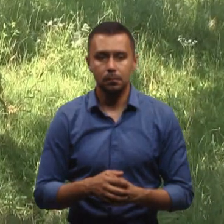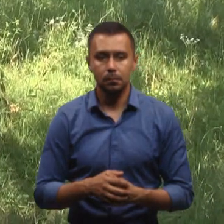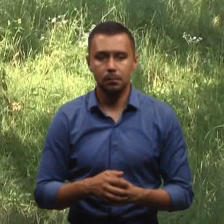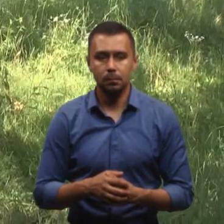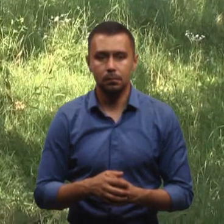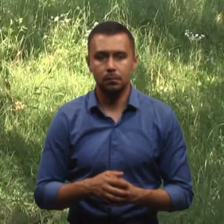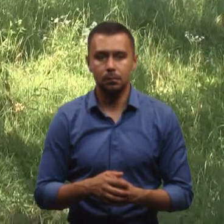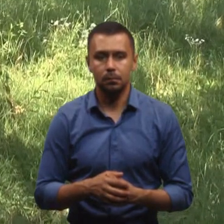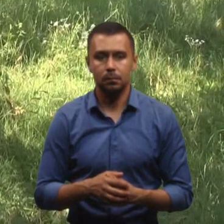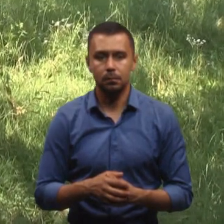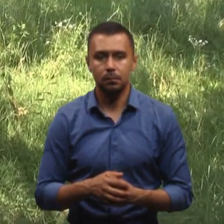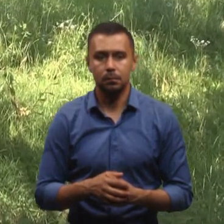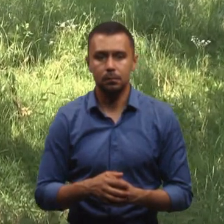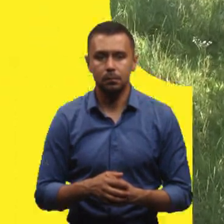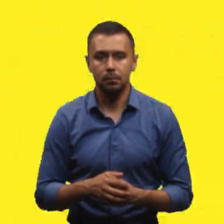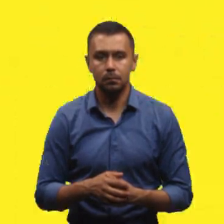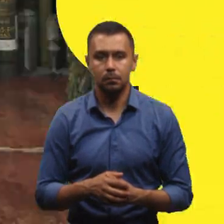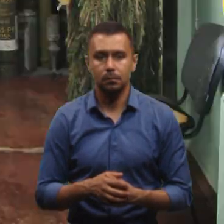новини, Хмельниччина.